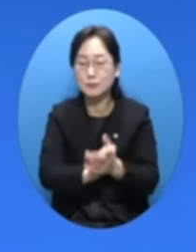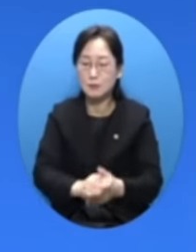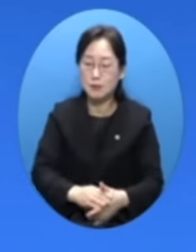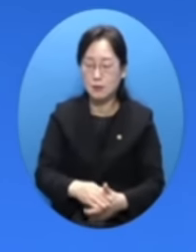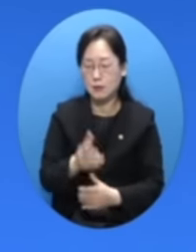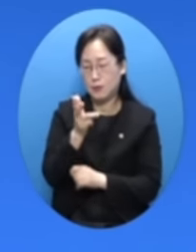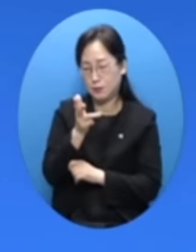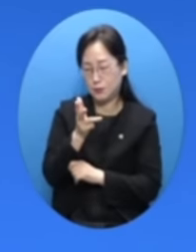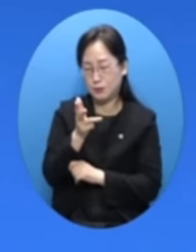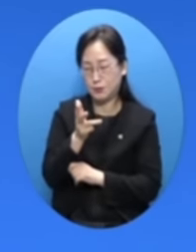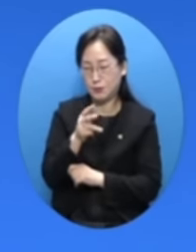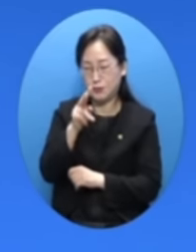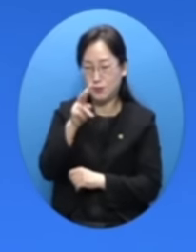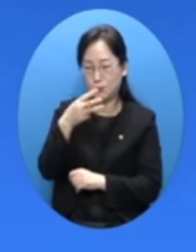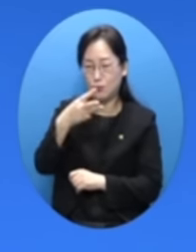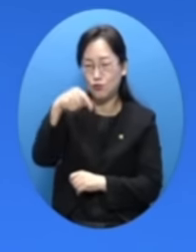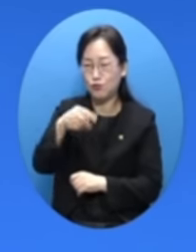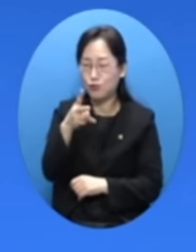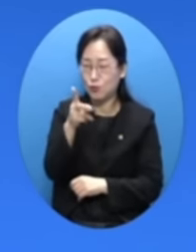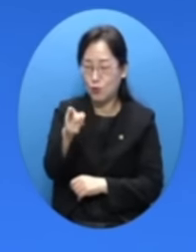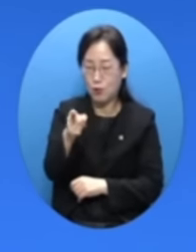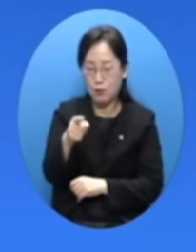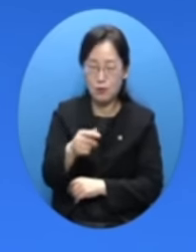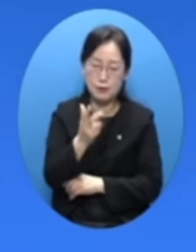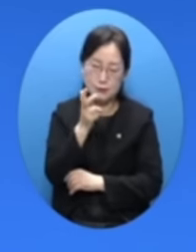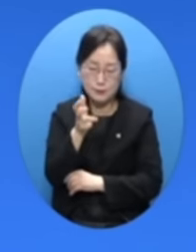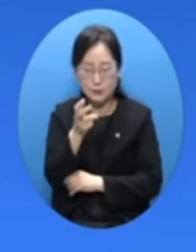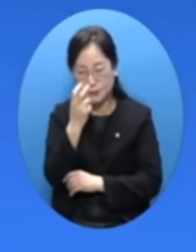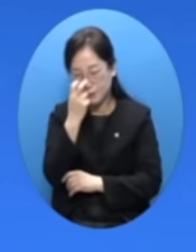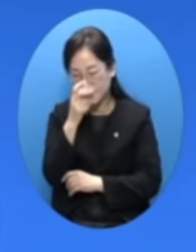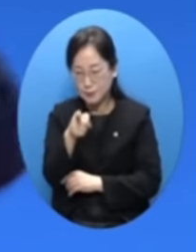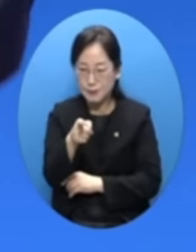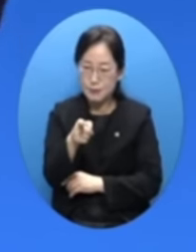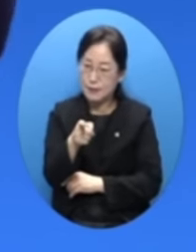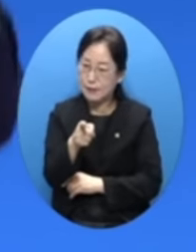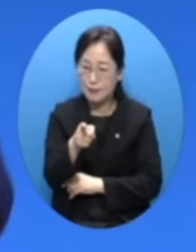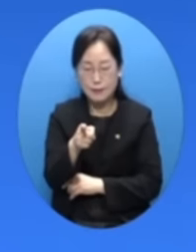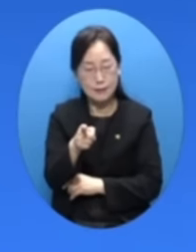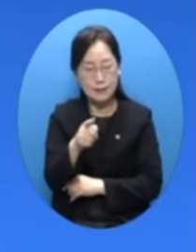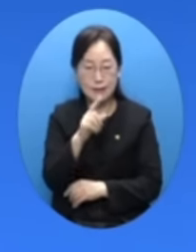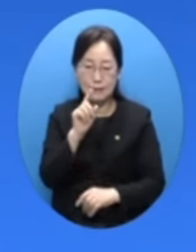루터가 감히 일개 수도사가 이